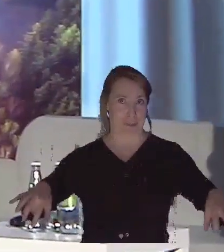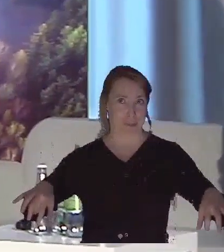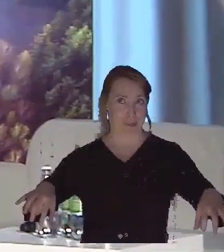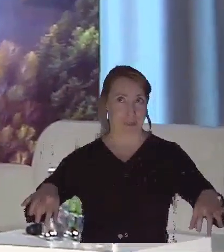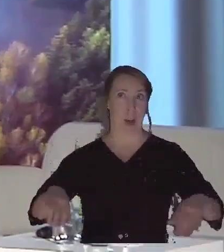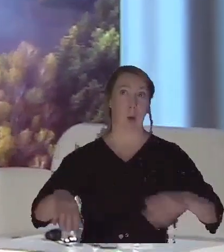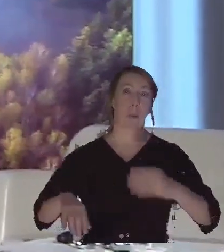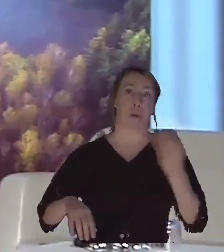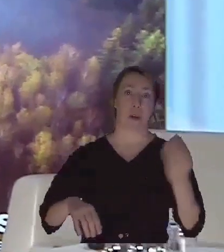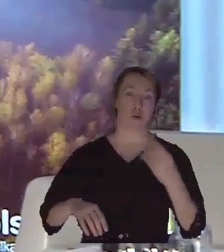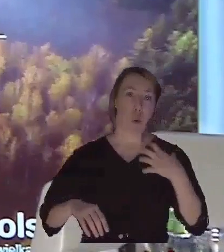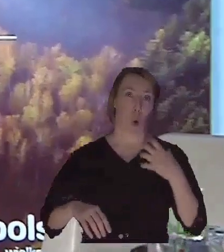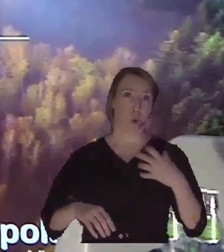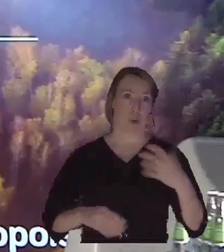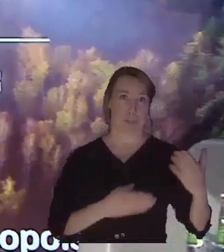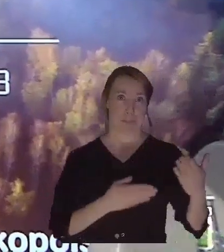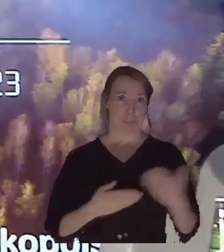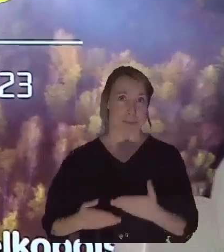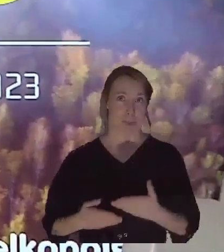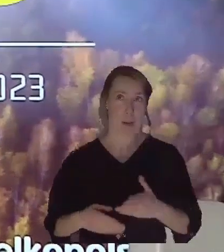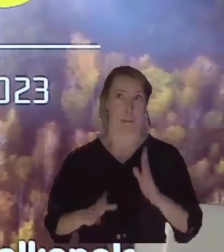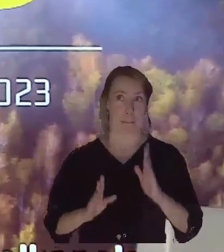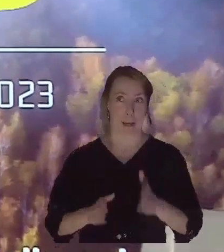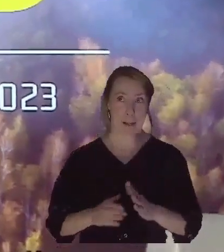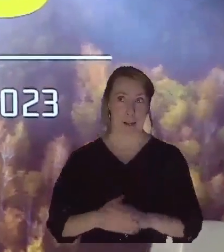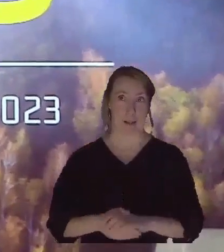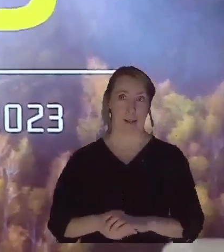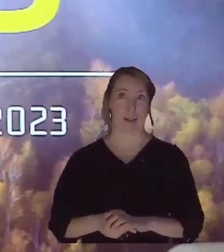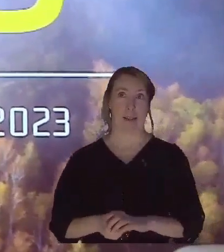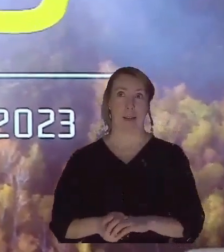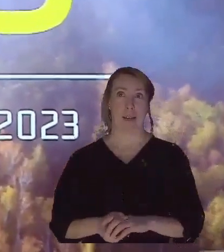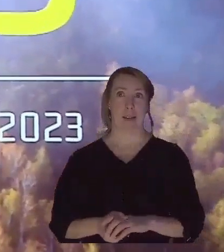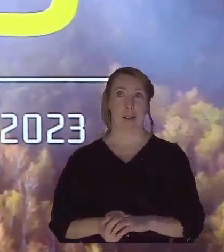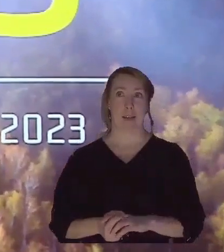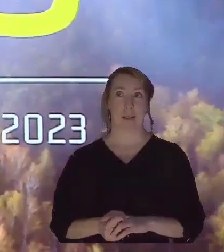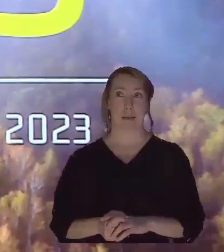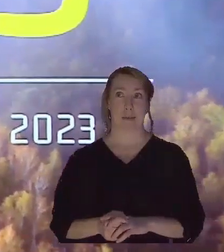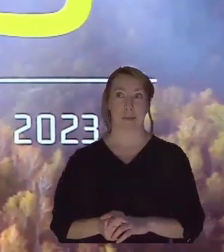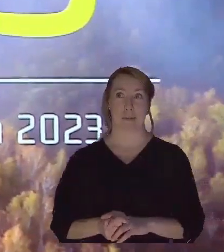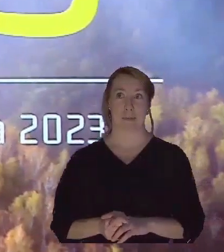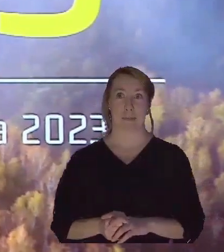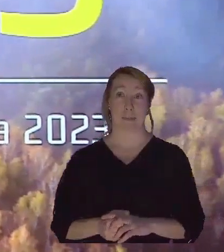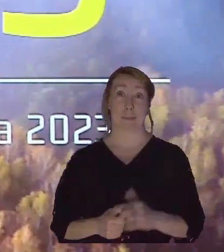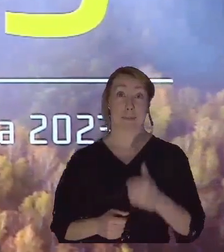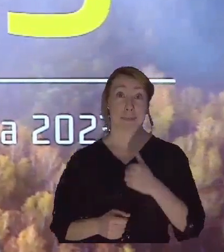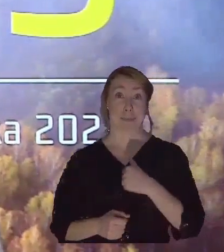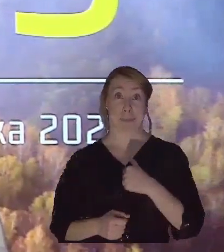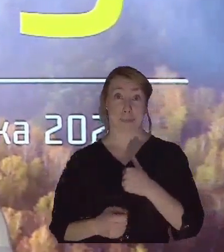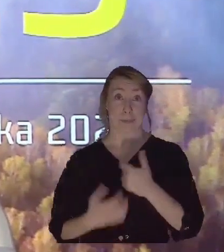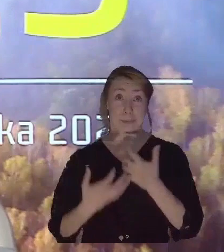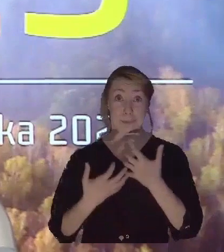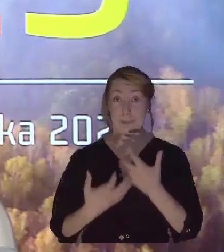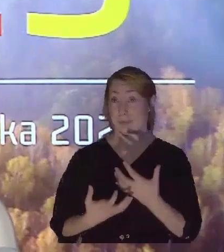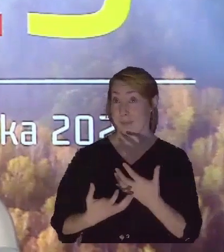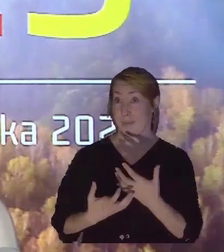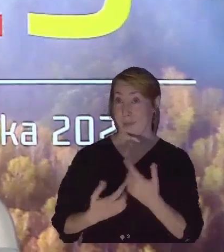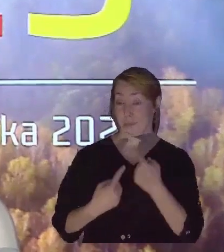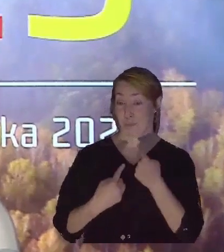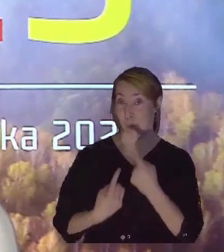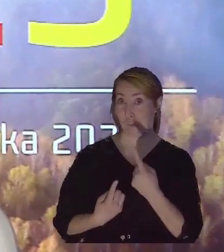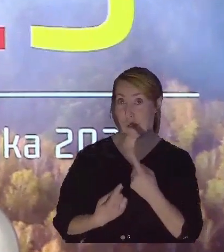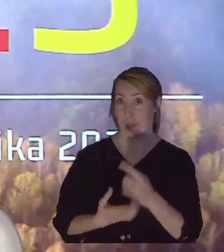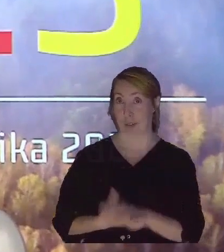witać jeszcze gości, którzy się tutaj pojawią. A ja chciałem Państwu powiedzieć,